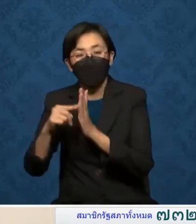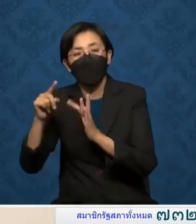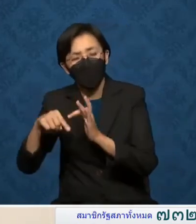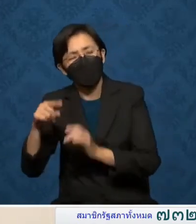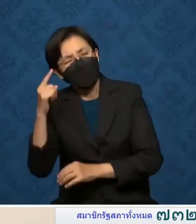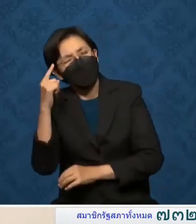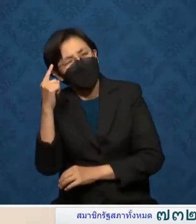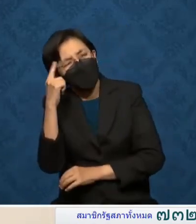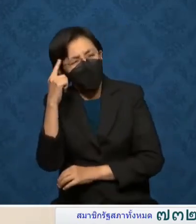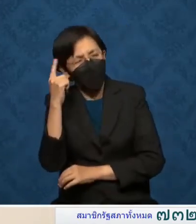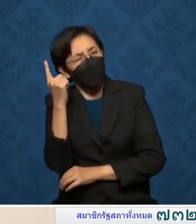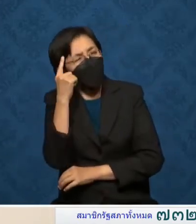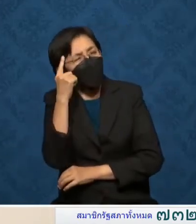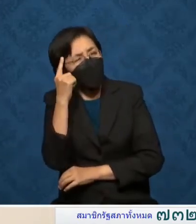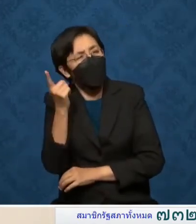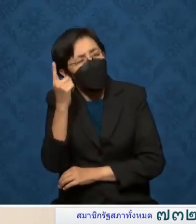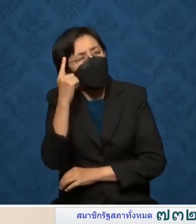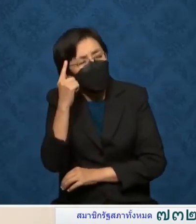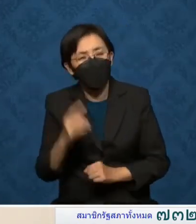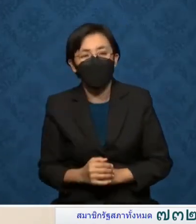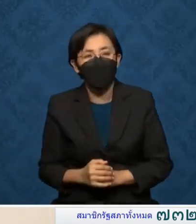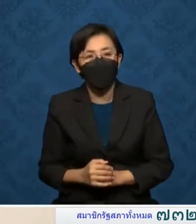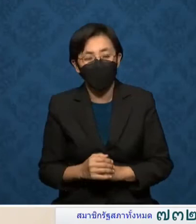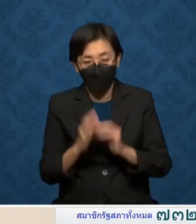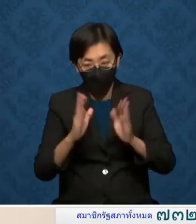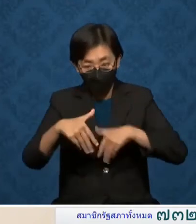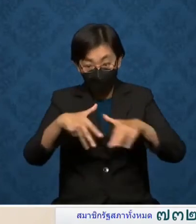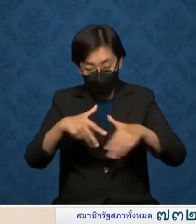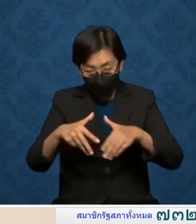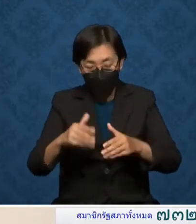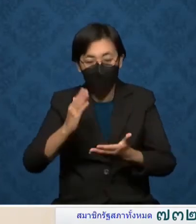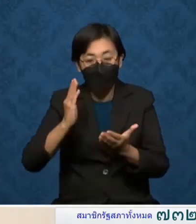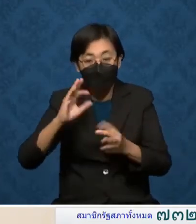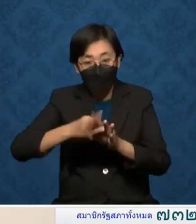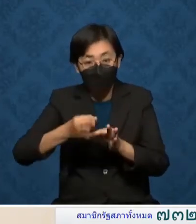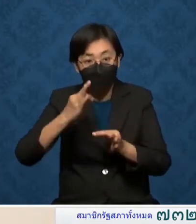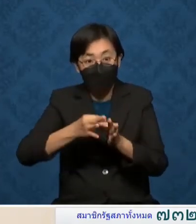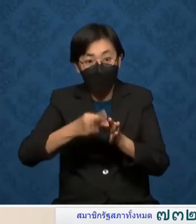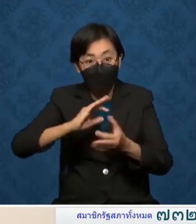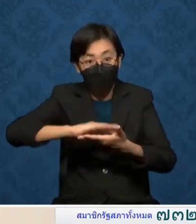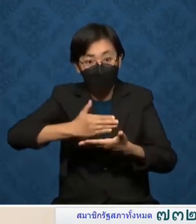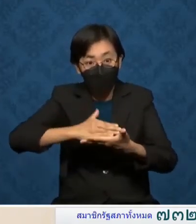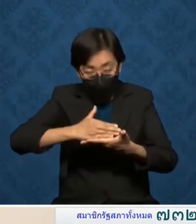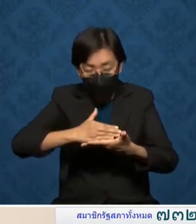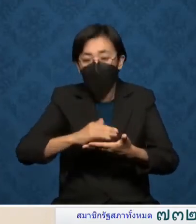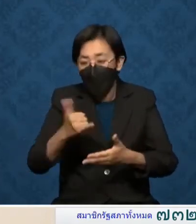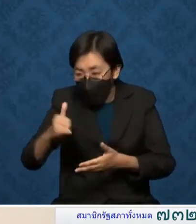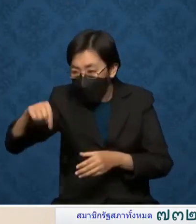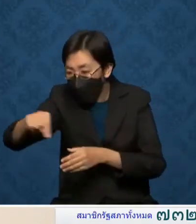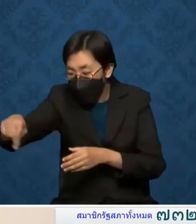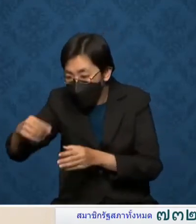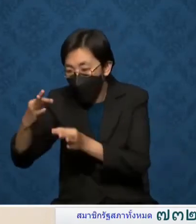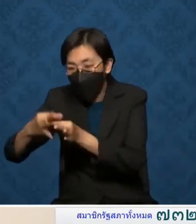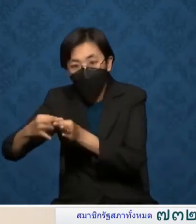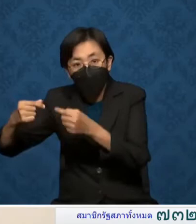รว่ามีประชาชนบางส่นเี่ยเปิดบญชีแทนบ้างเครอขายมีเป็ทันกาบญชีแต่พอเรา